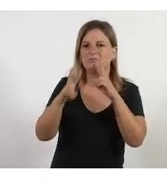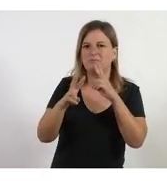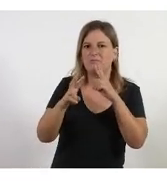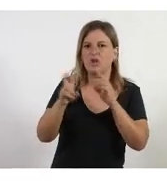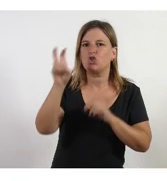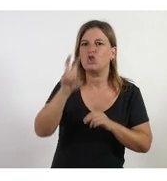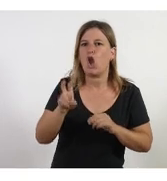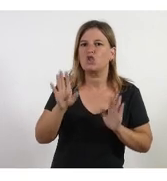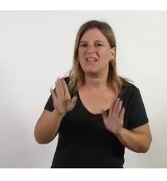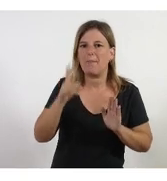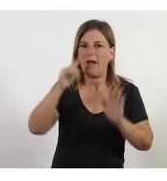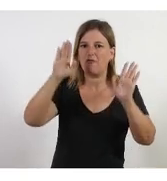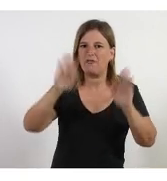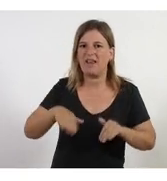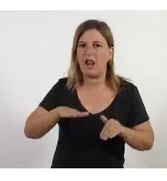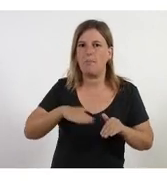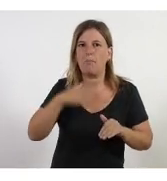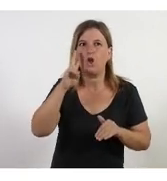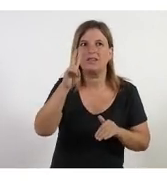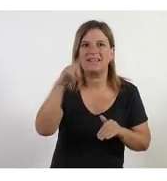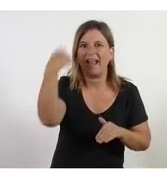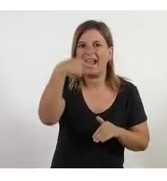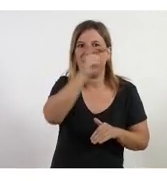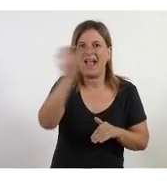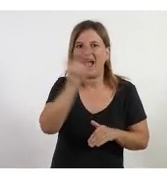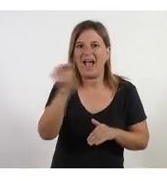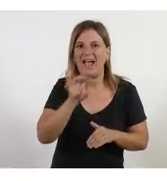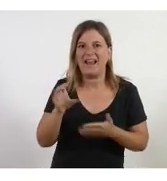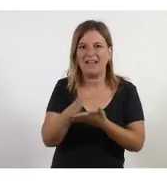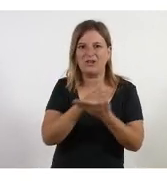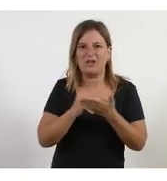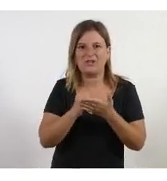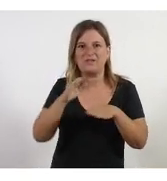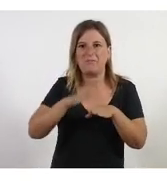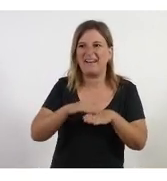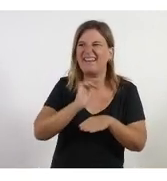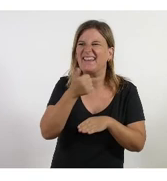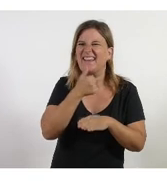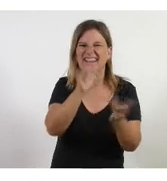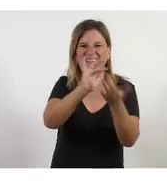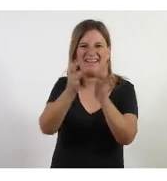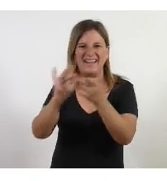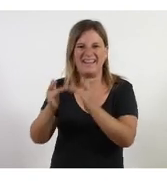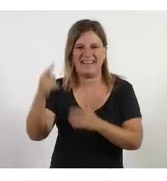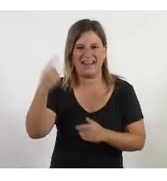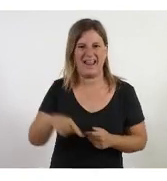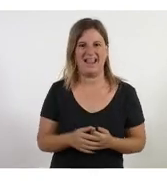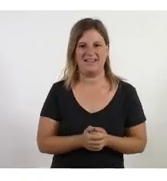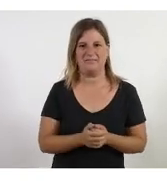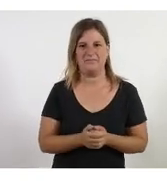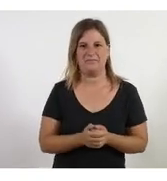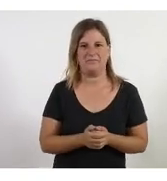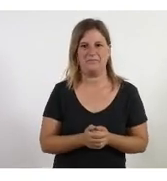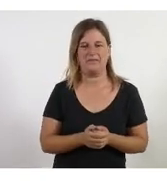al final, a veure si em pots posar a la pantalla on els llegi a tots i a totes, que així us en faré una idea amb qui he estat parlant. Bon dia,